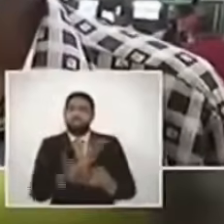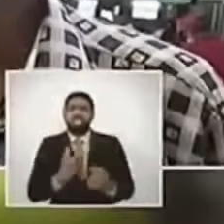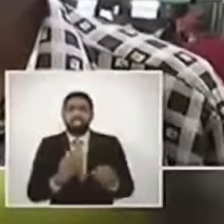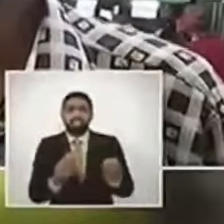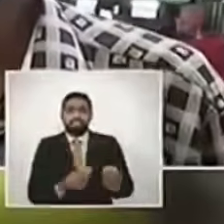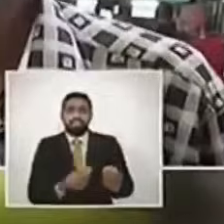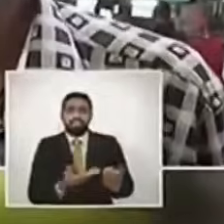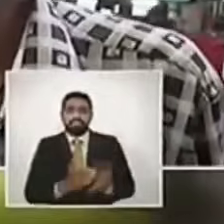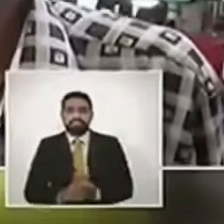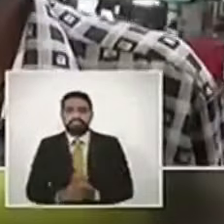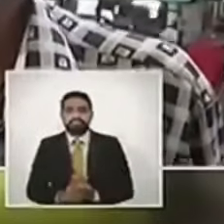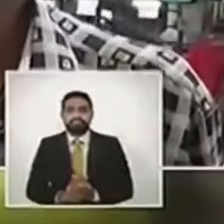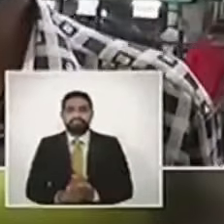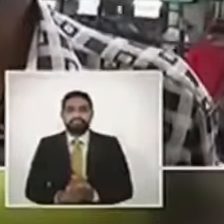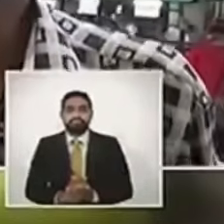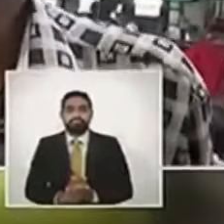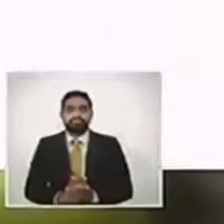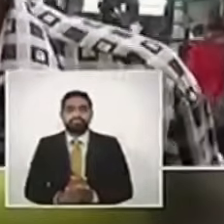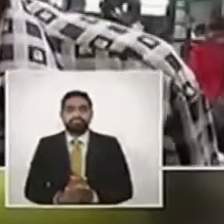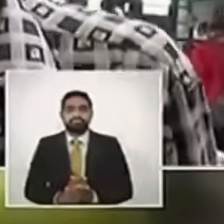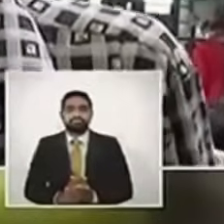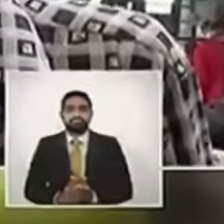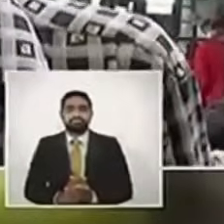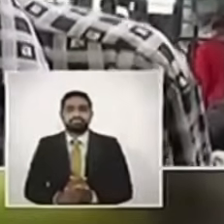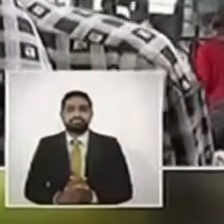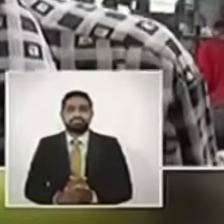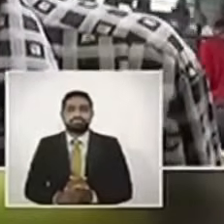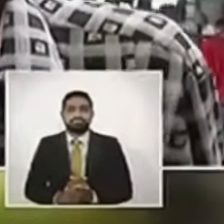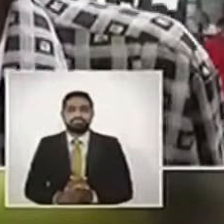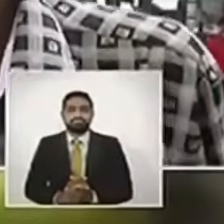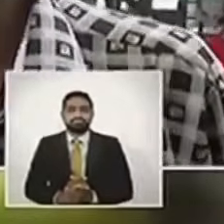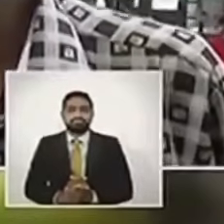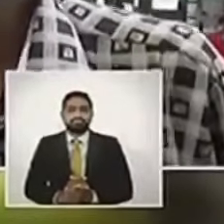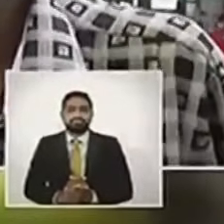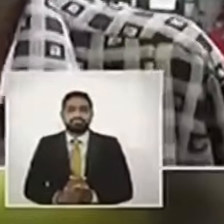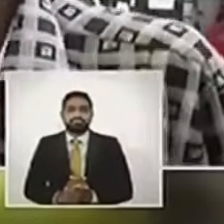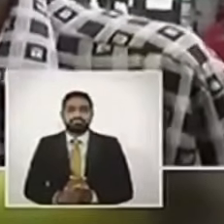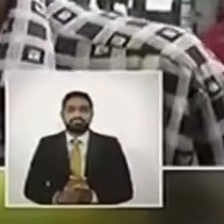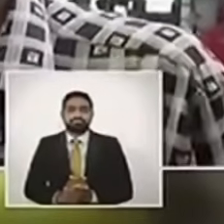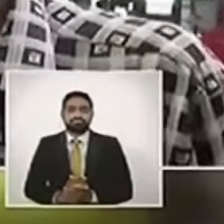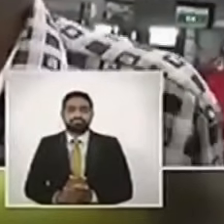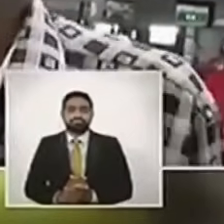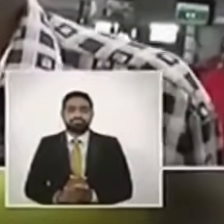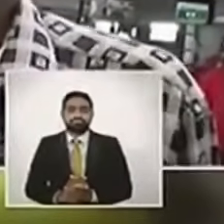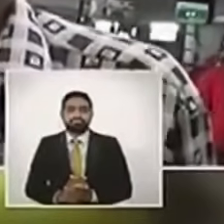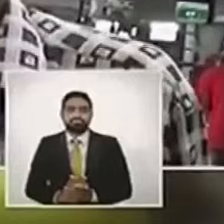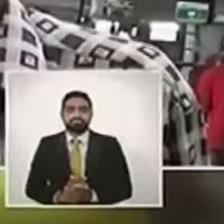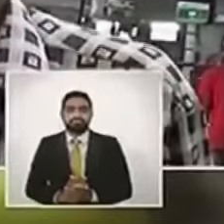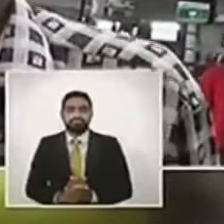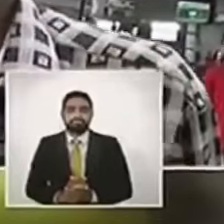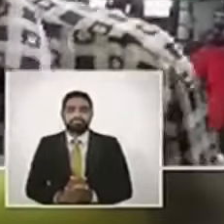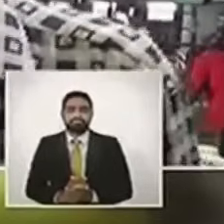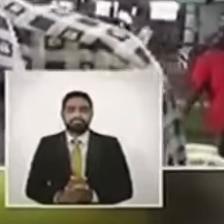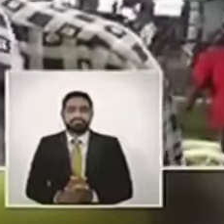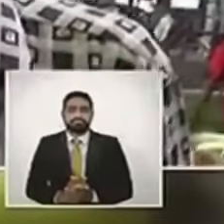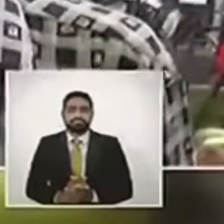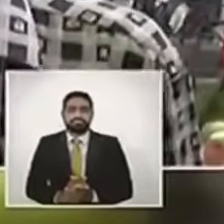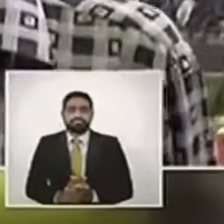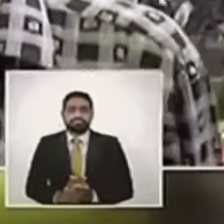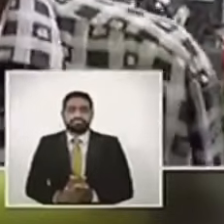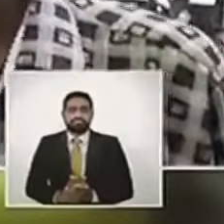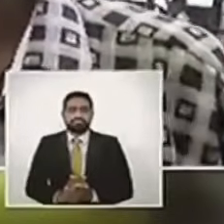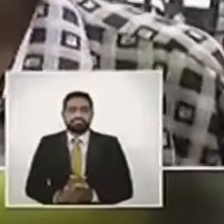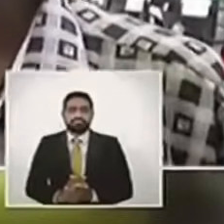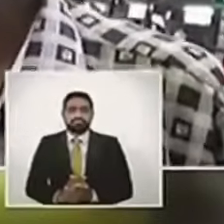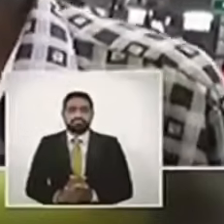Manning Market එකේ 40 වසරක ඉතිහාසයට මම දැකපු අභාග්‍යම සම්පන්න කාලය තමයි මේක. මේක දෙසැම්බර් මාසෙ වෙනකොට ගොවියන්ගේ